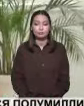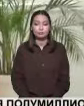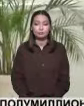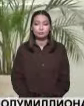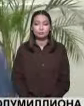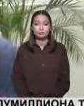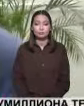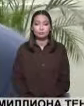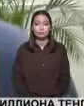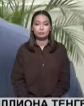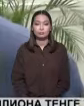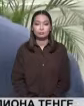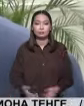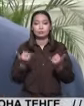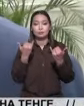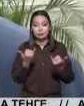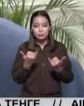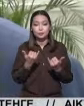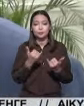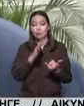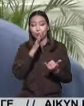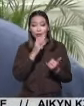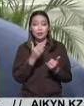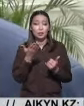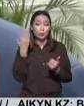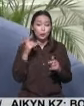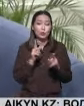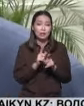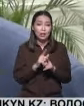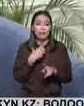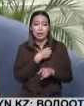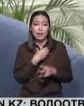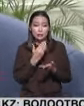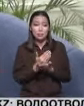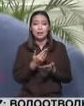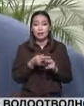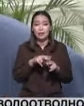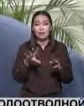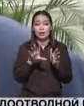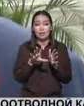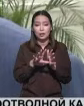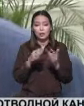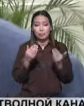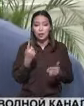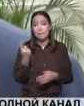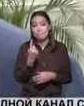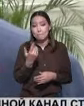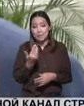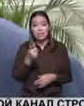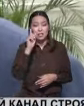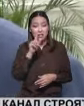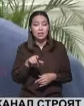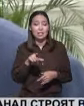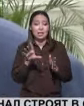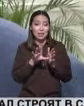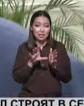Сейчас на данный момент уран играет большую роль именно в энергетике, да? Это первое. Второе, вы знаете, что мы энерго,